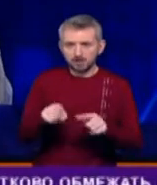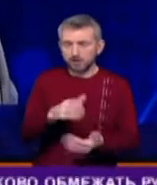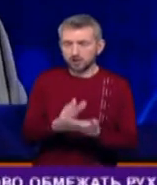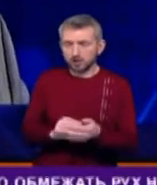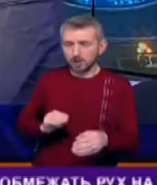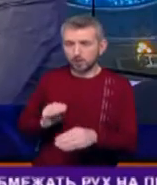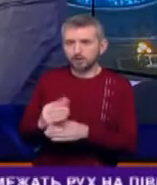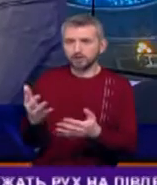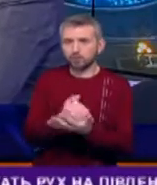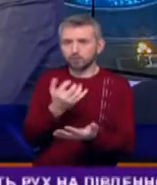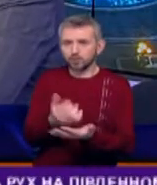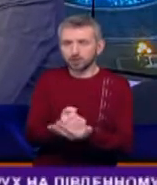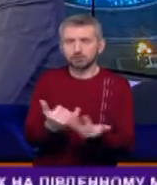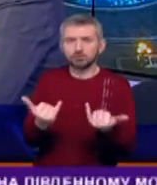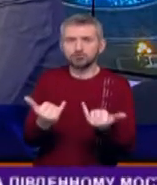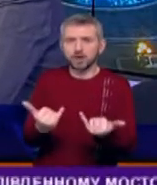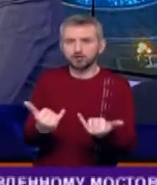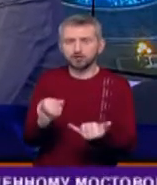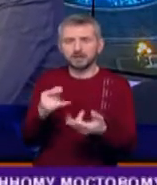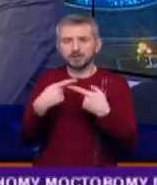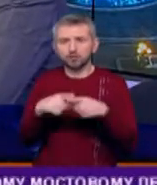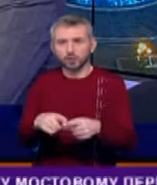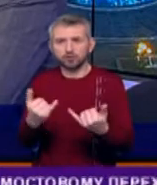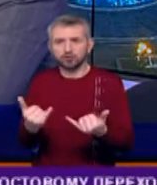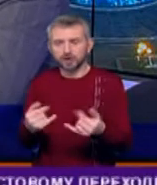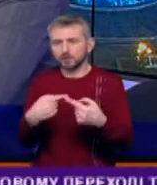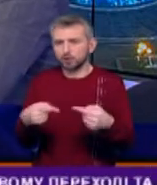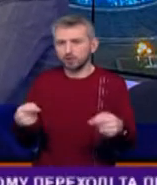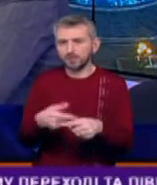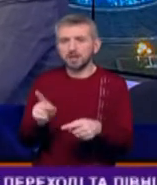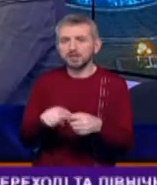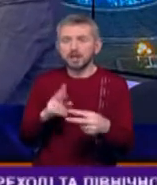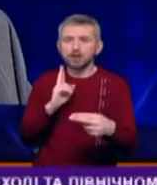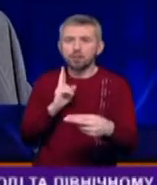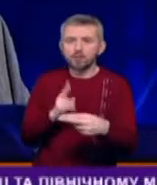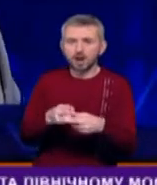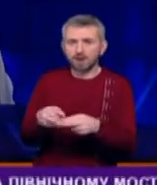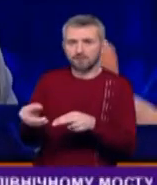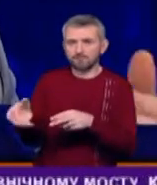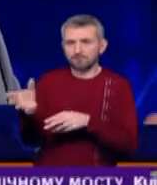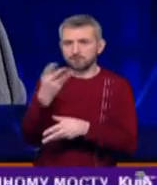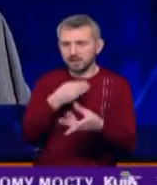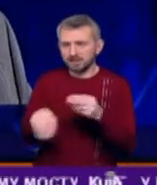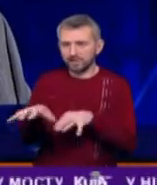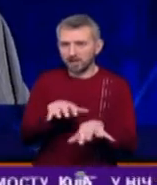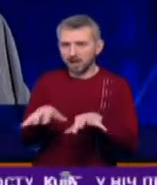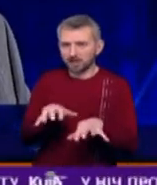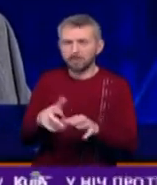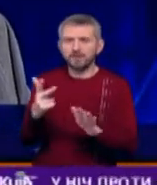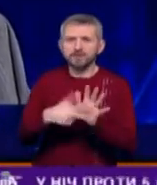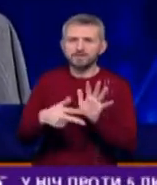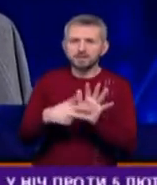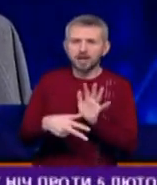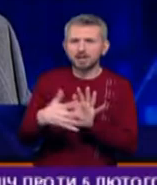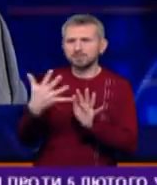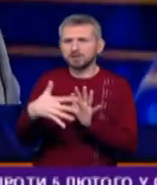такі здобутки сучасності, технологій сучасних і тому подібне, і це запобігає фальсифікаціям. 80 чи 50